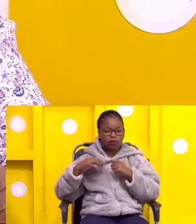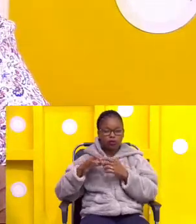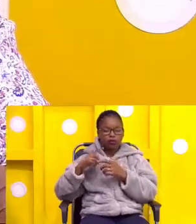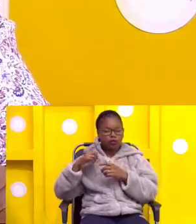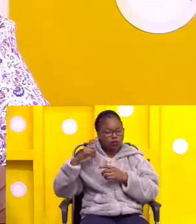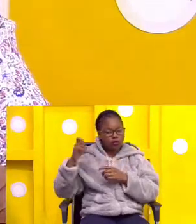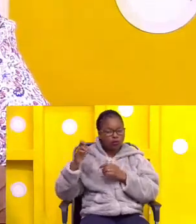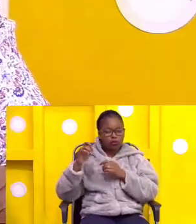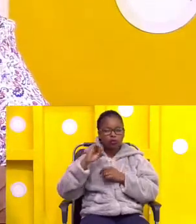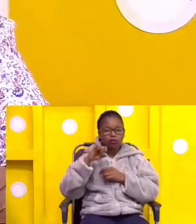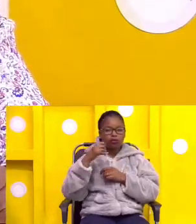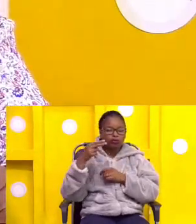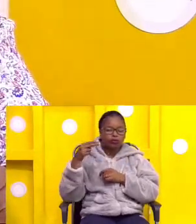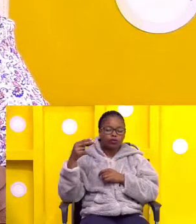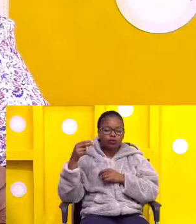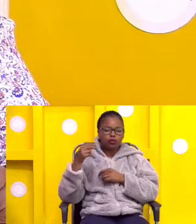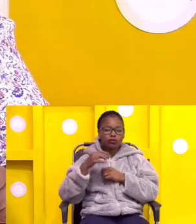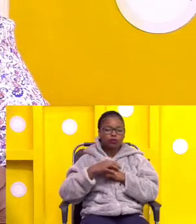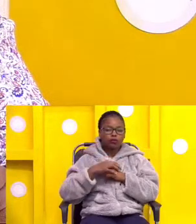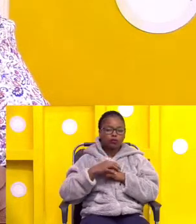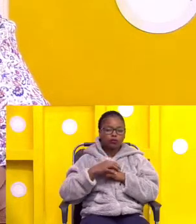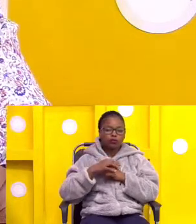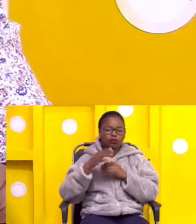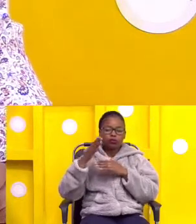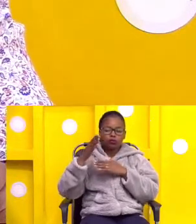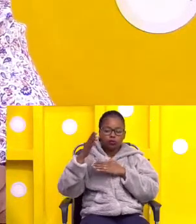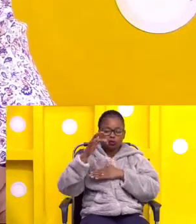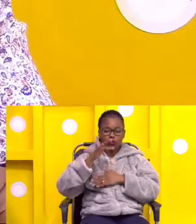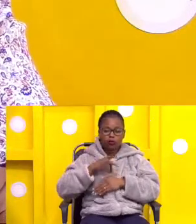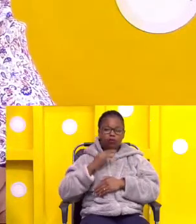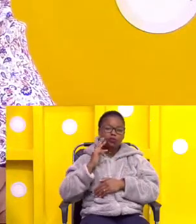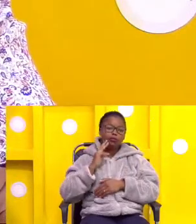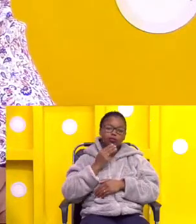Jehova Mwathani arotũiguĩrĩra tha